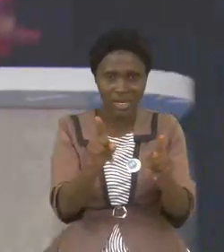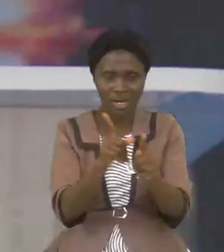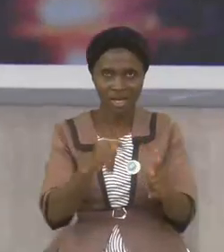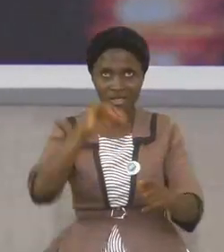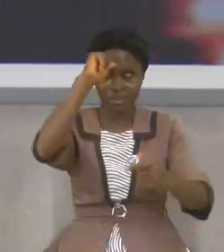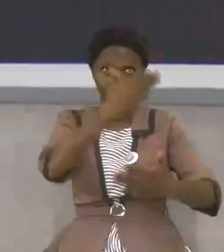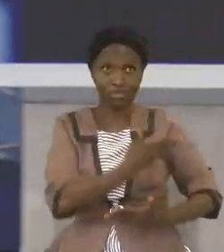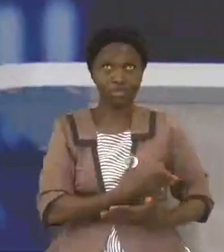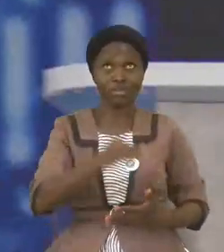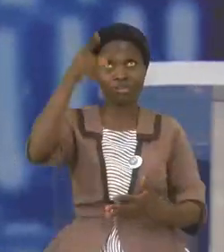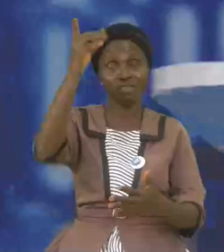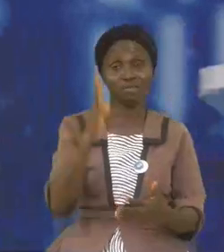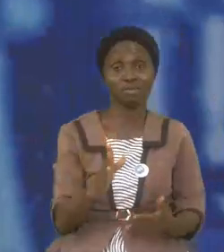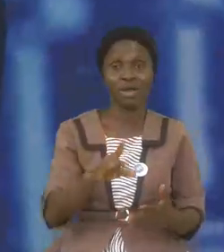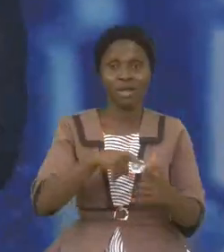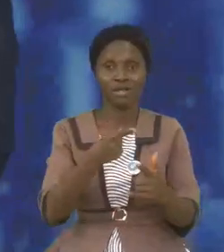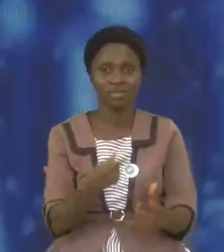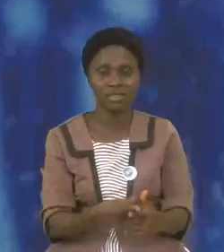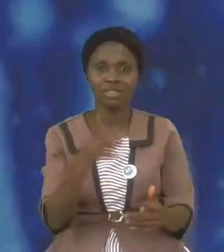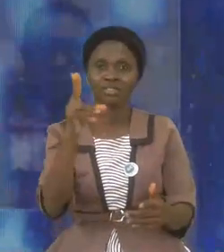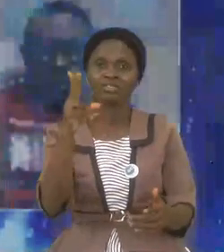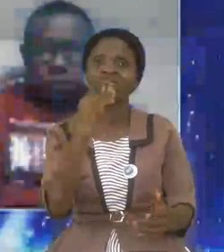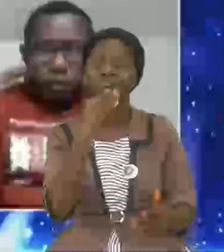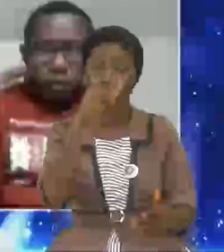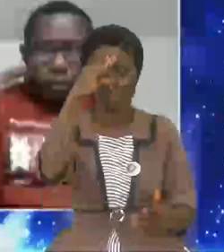est semblable au Fils de